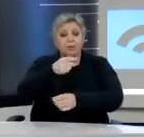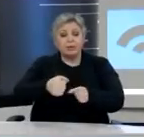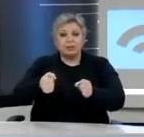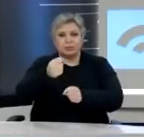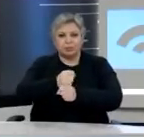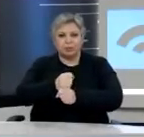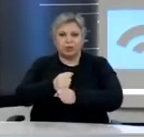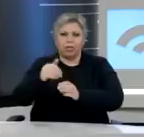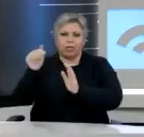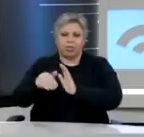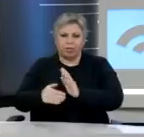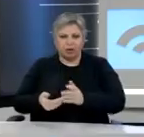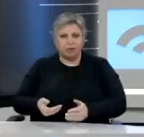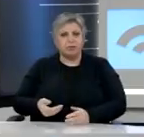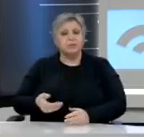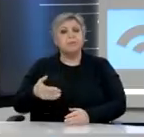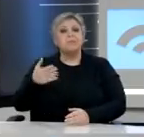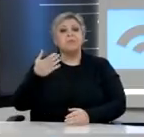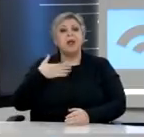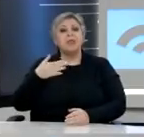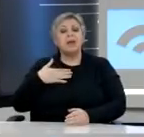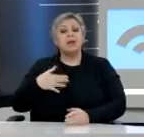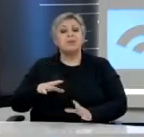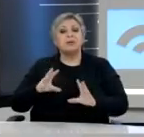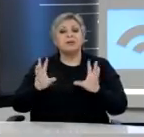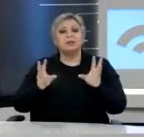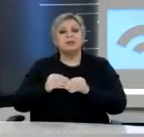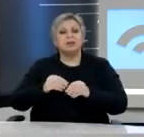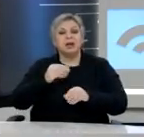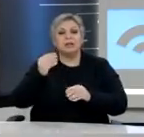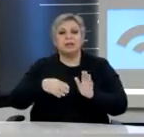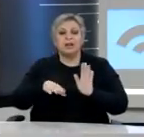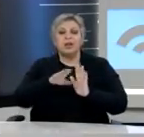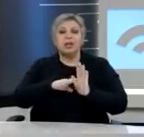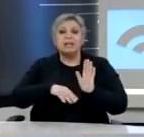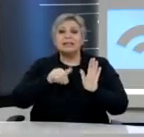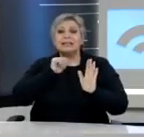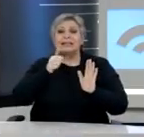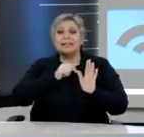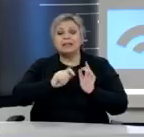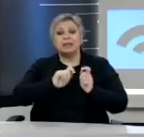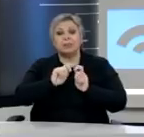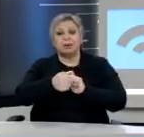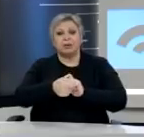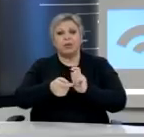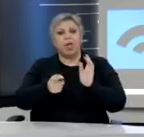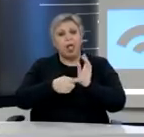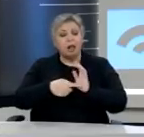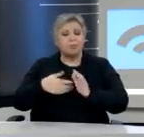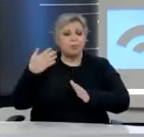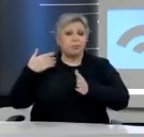να ολοκληρωθεί η κορυφαία θεσμική διαδικασία της αναθεώρησης του συντάγματος, που για πάρα πολλά χρόνια έπρεπε να έχει ξεκινήσει σε αυτόν τον